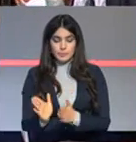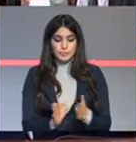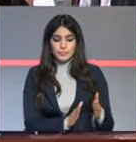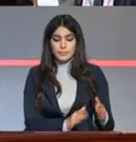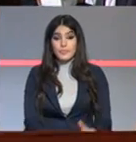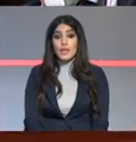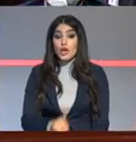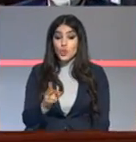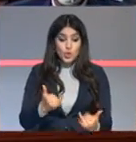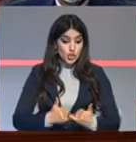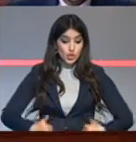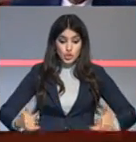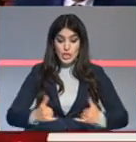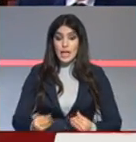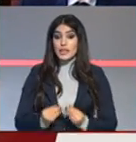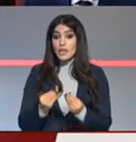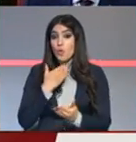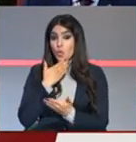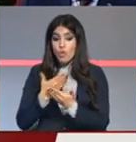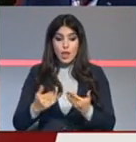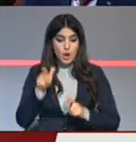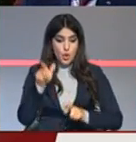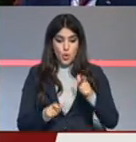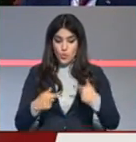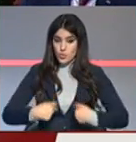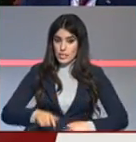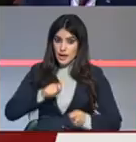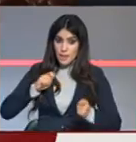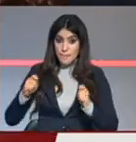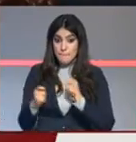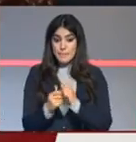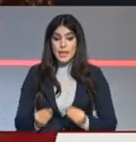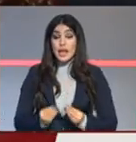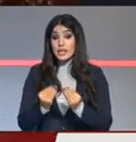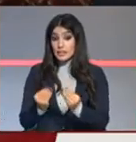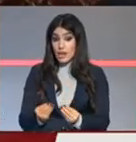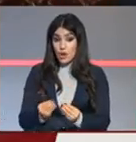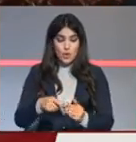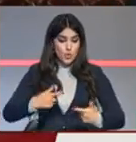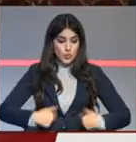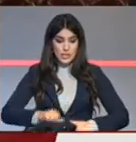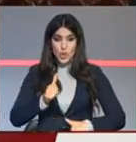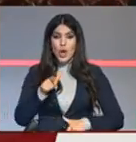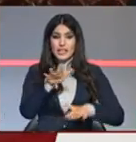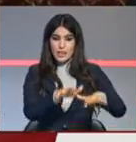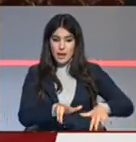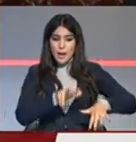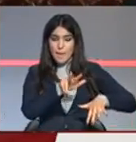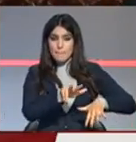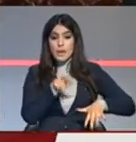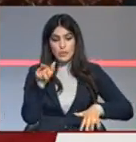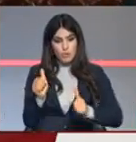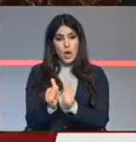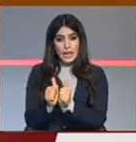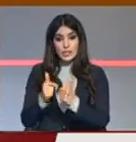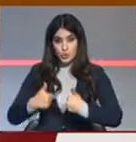لم تخرج جلسة منح الثقة للوزراء المقترحين في التحوير الوزاري الذي عرضه رئيس الحكومة هشام المشيشي على أنظار نواب